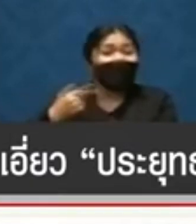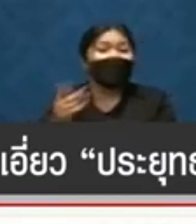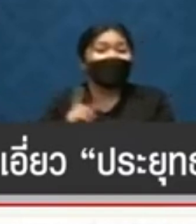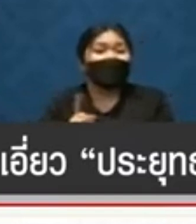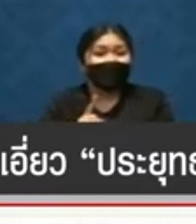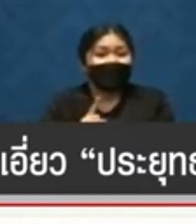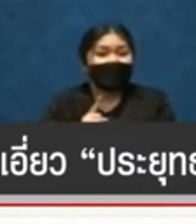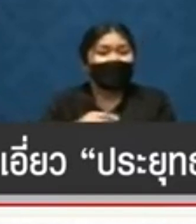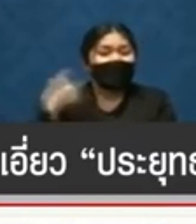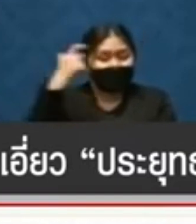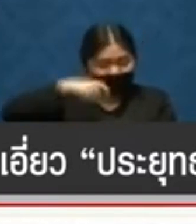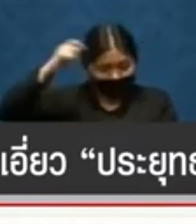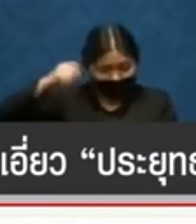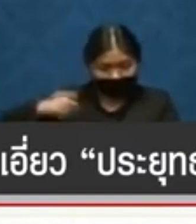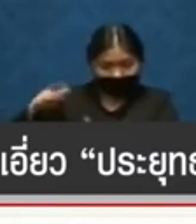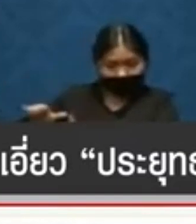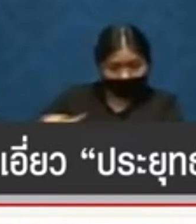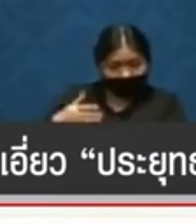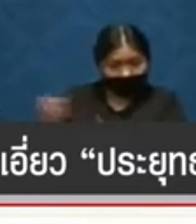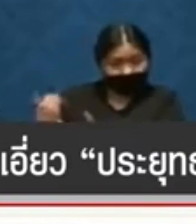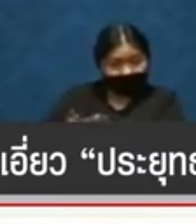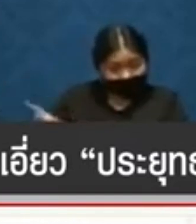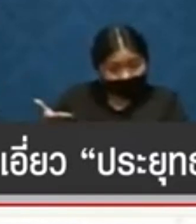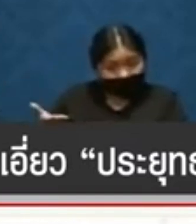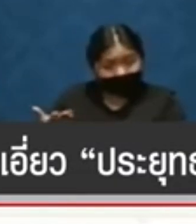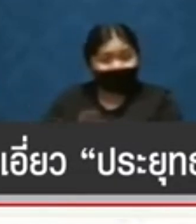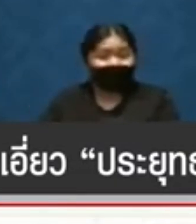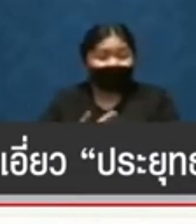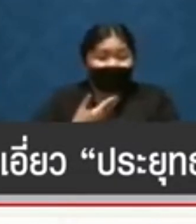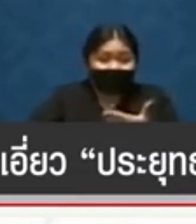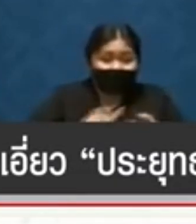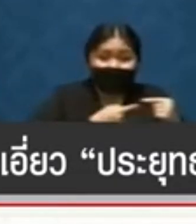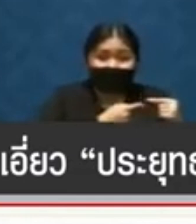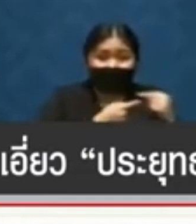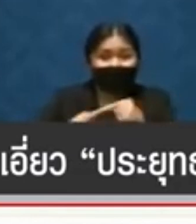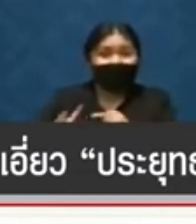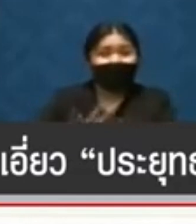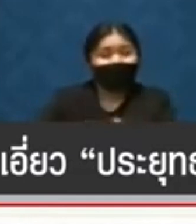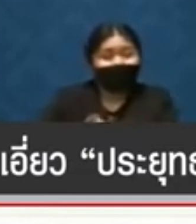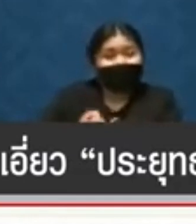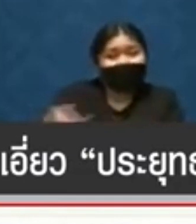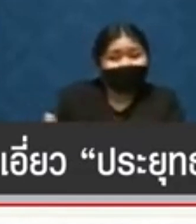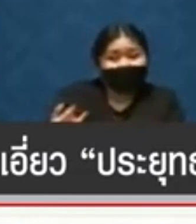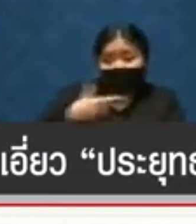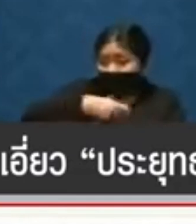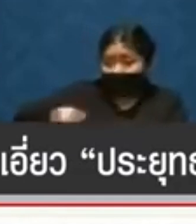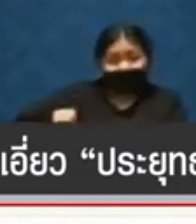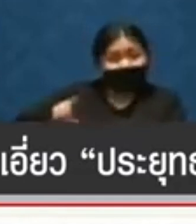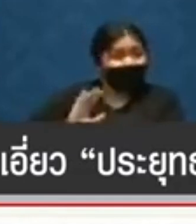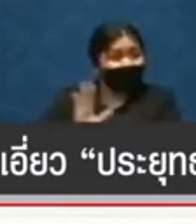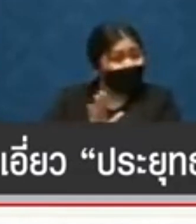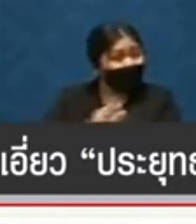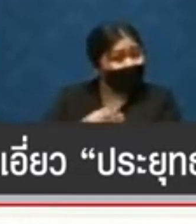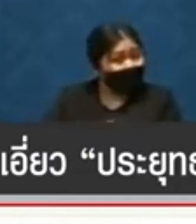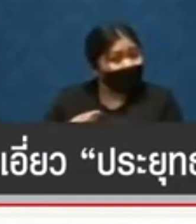2สืบนครบาลและตำรวจที่รับผิดชอบก็ปราบปรามยาเสพติดดีเด่นรายใหญ่คือเอาทุนมีรัฐ